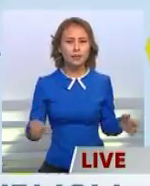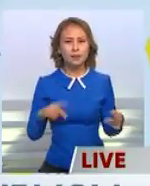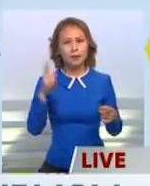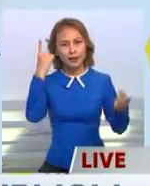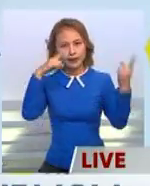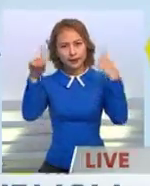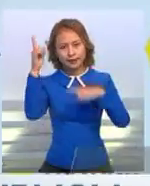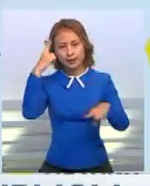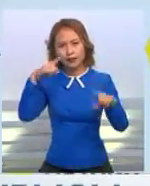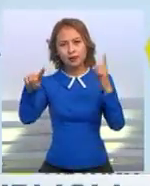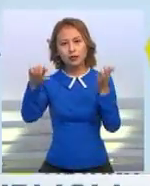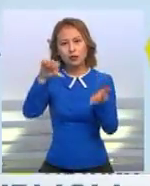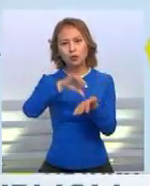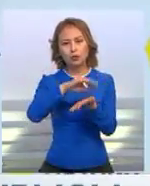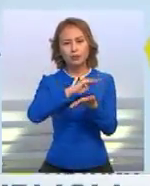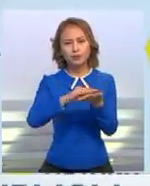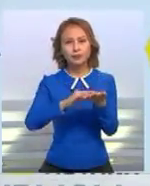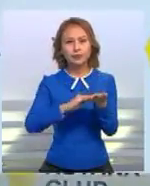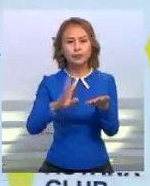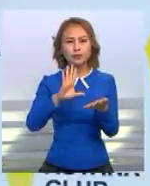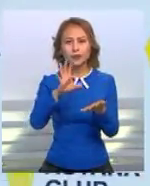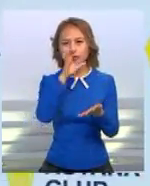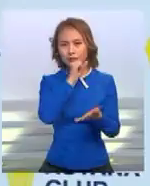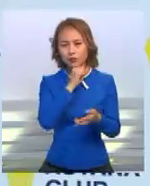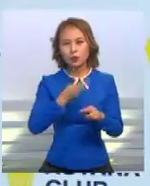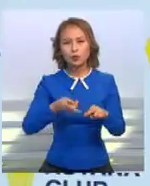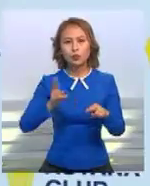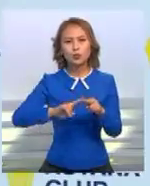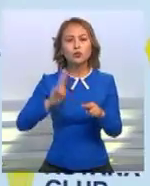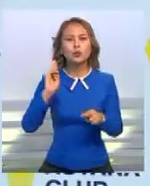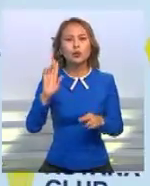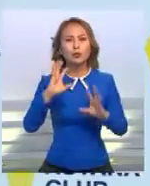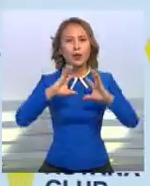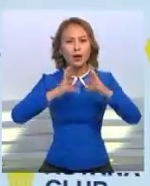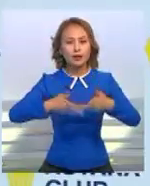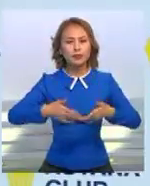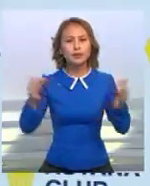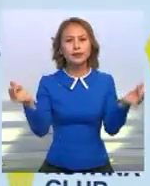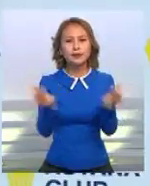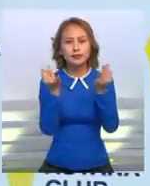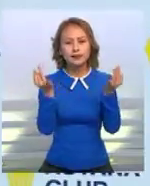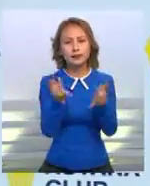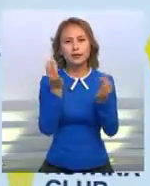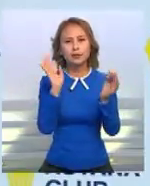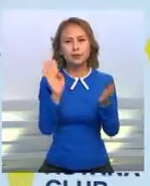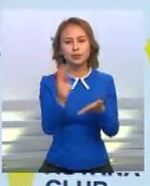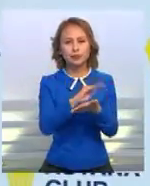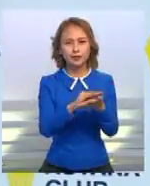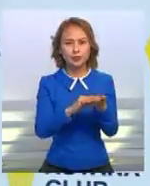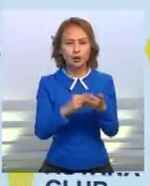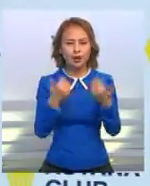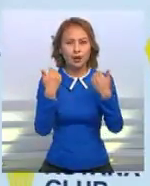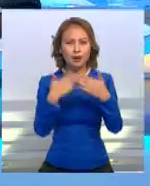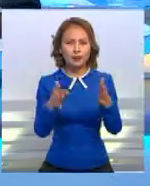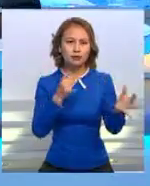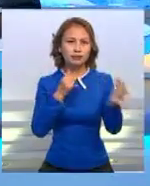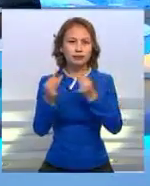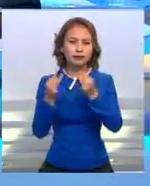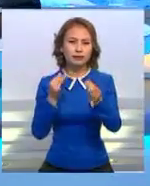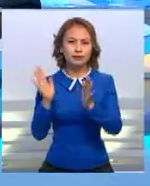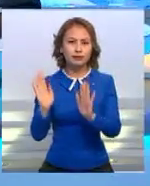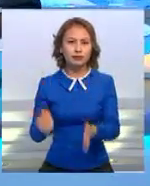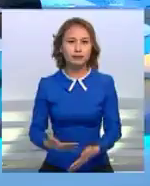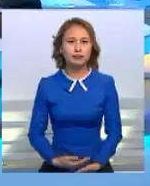идеялардың авторлары белгісіз күйінде қалады. Бұл жиын қатысушыларының әлемді толғандырған жайттар бойынша ашық пікір